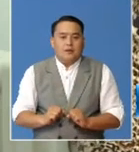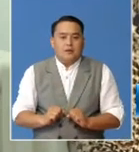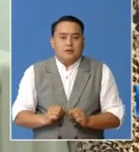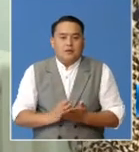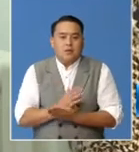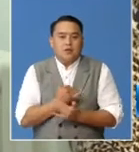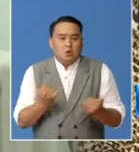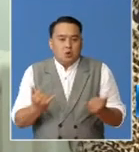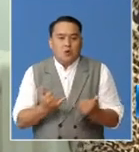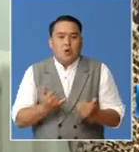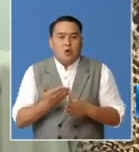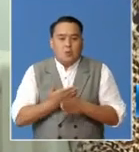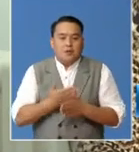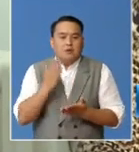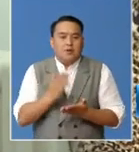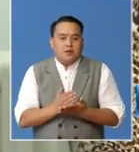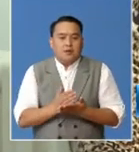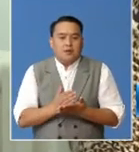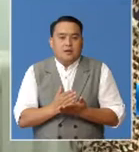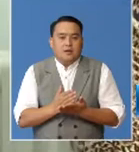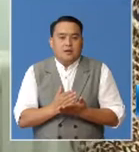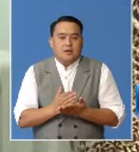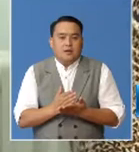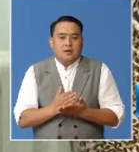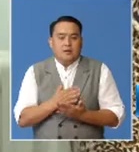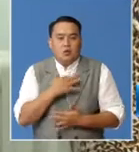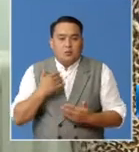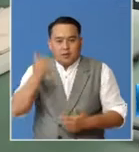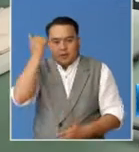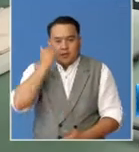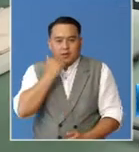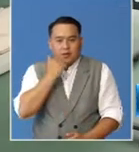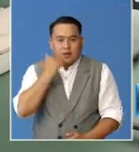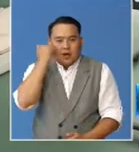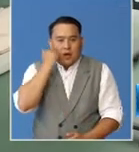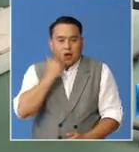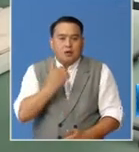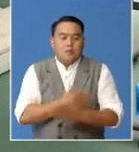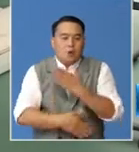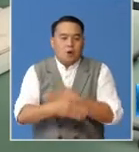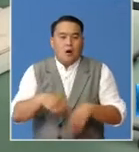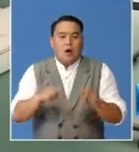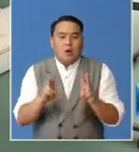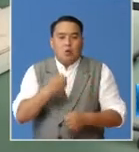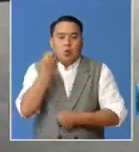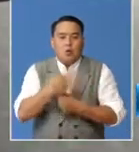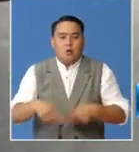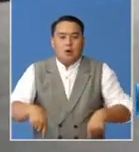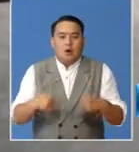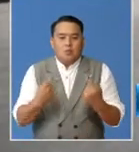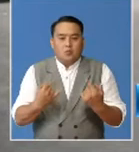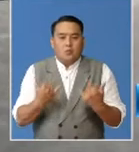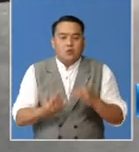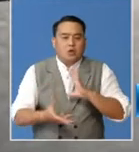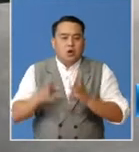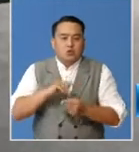жақсылықтан көмектерін көрсетіп жатқандарына көп-көп рахмет айтамын. Қарттар мен мүгедектерге арналған оңалту орталығы бүгінде